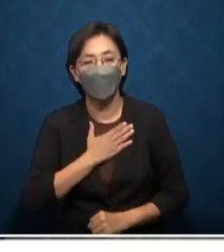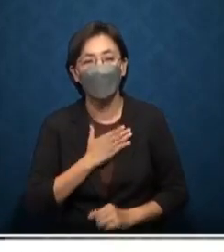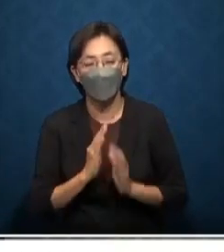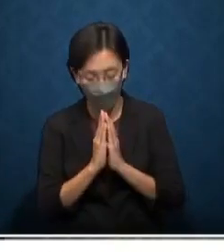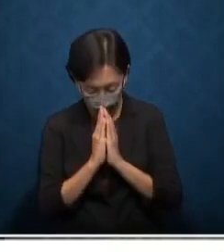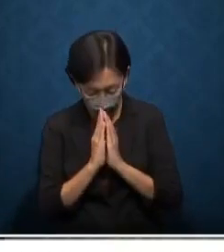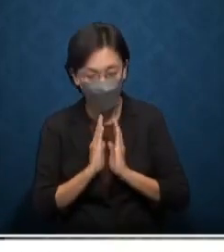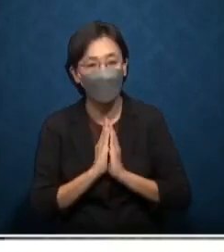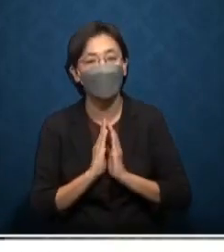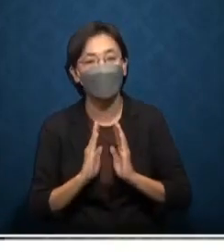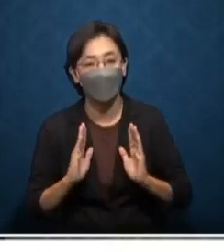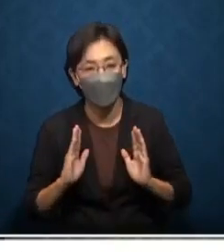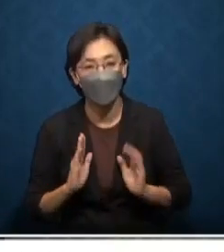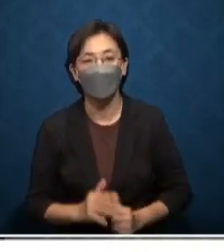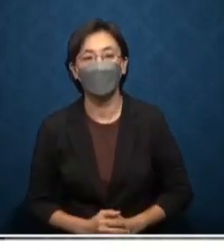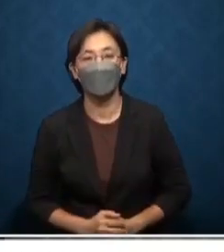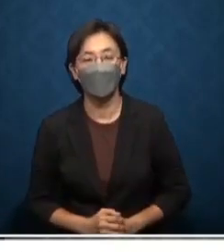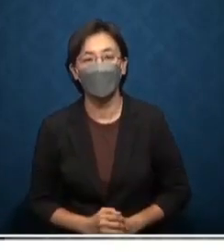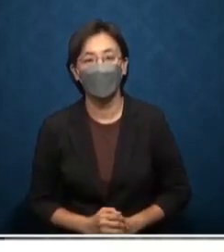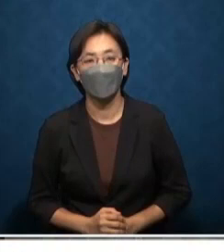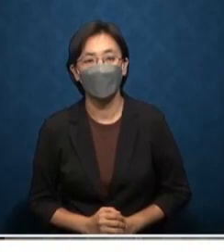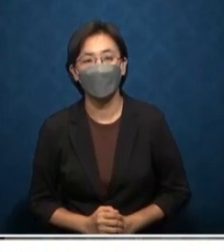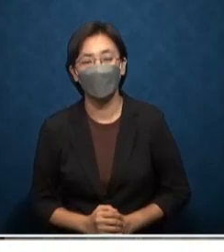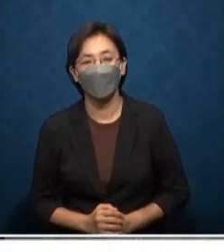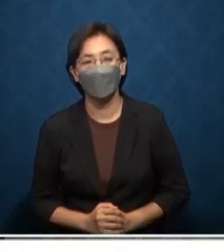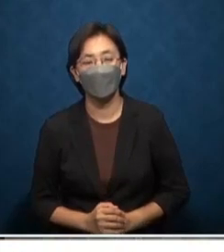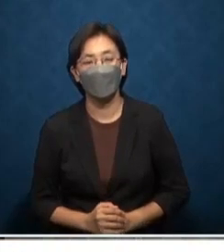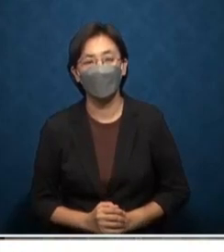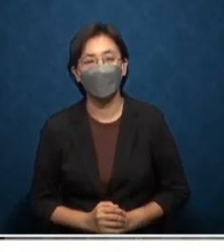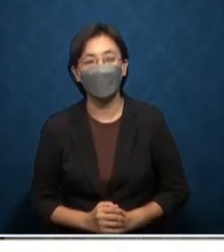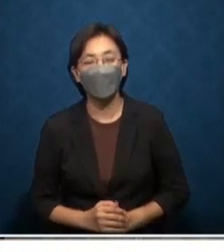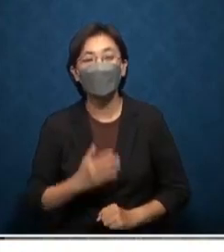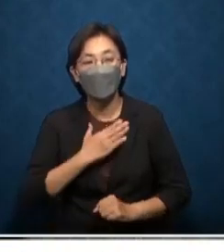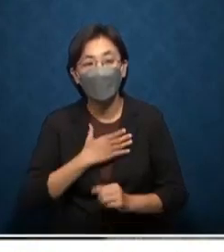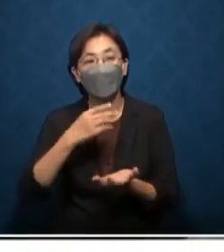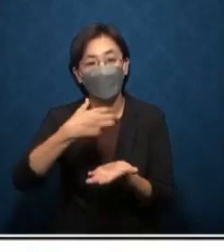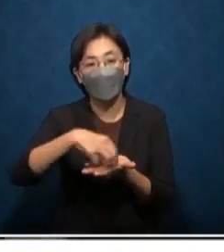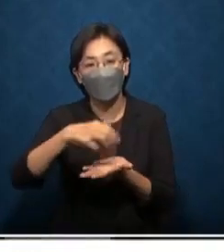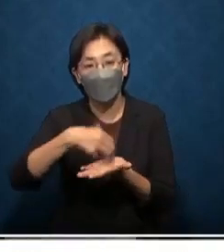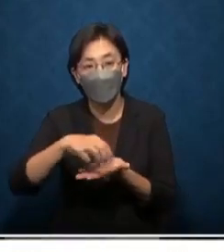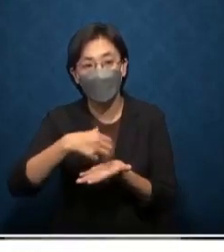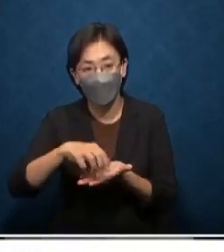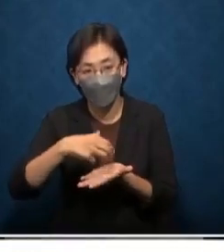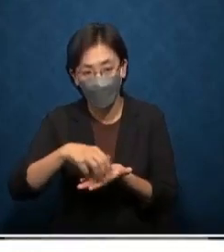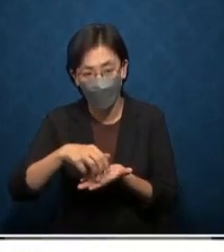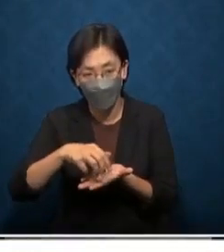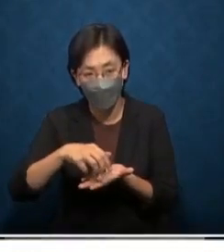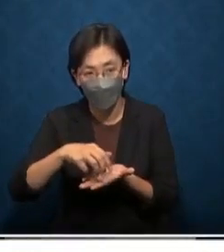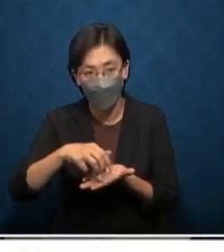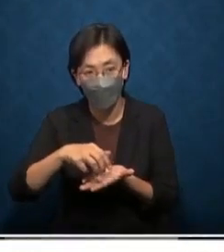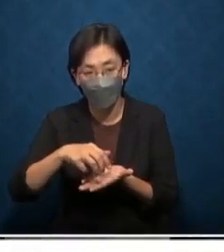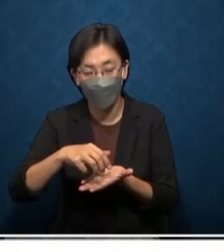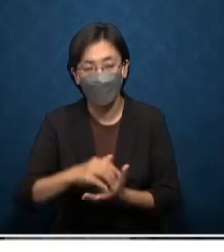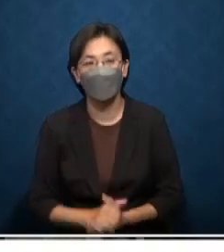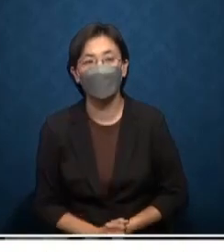สูงครับผมขออนุญาตเรียนอย่นี้นะครับท่านประทานว่า